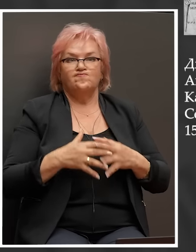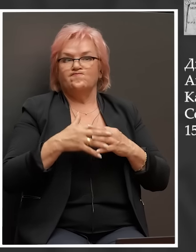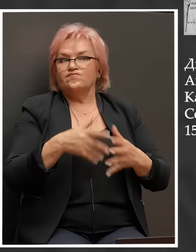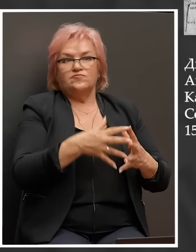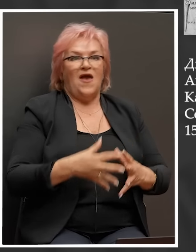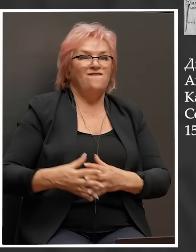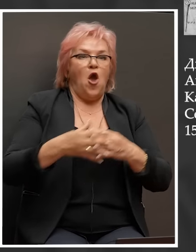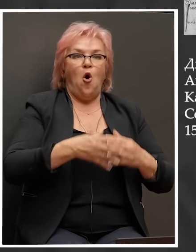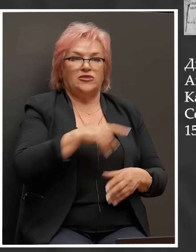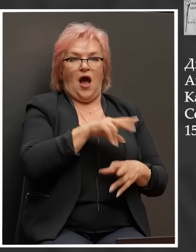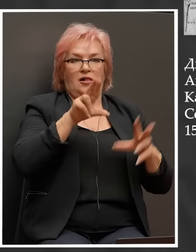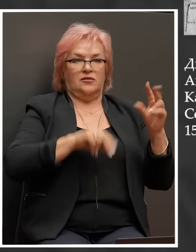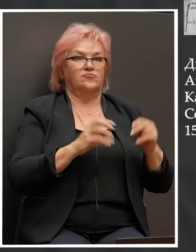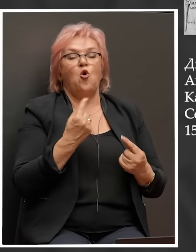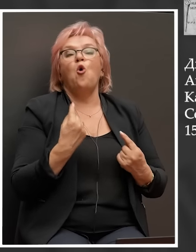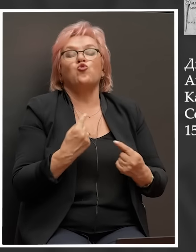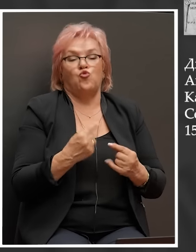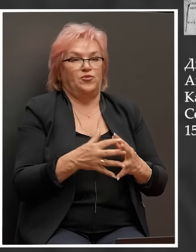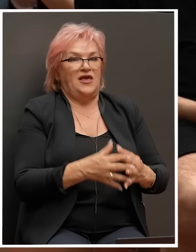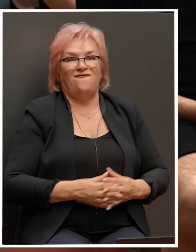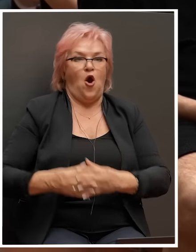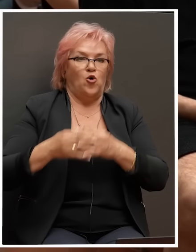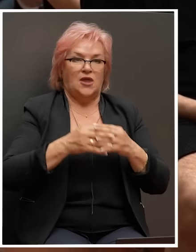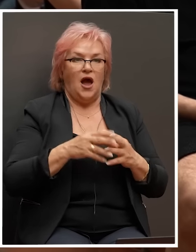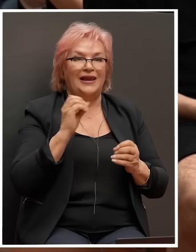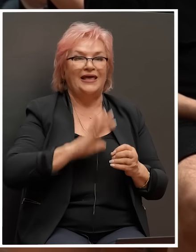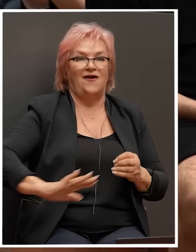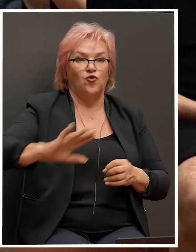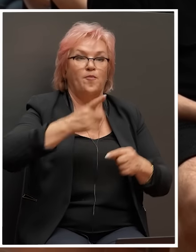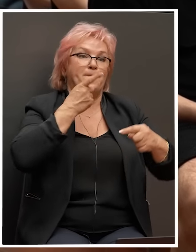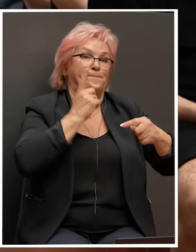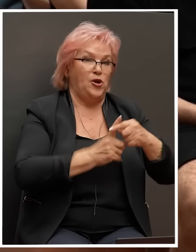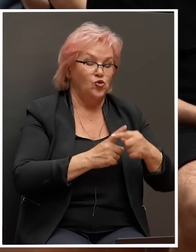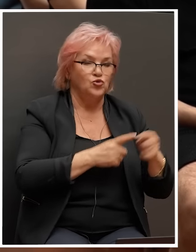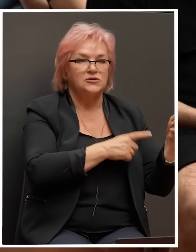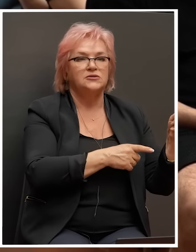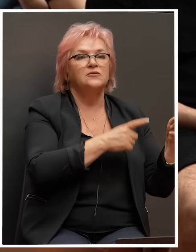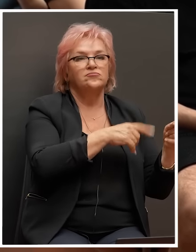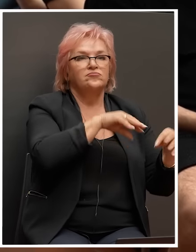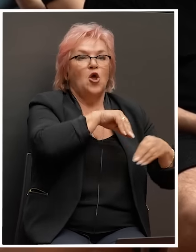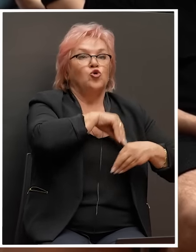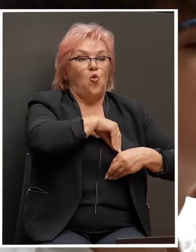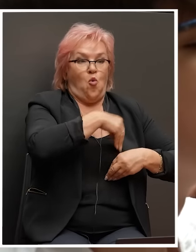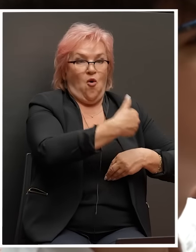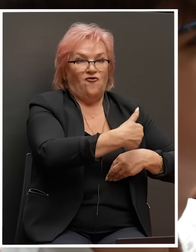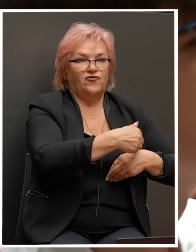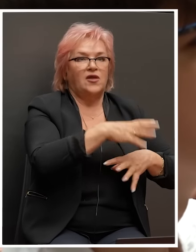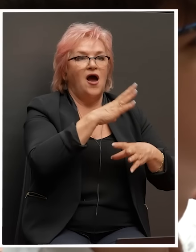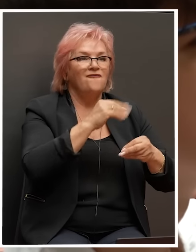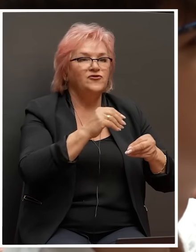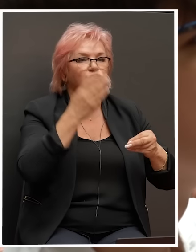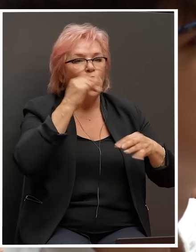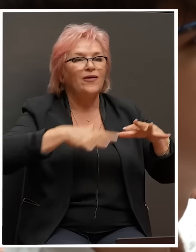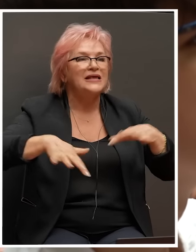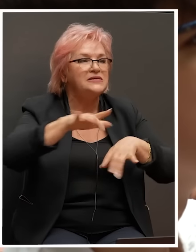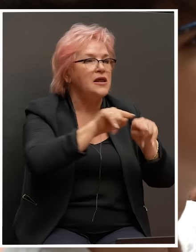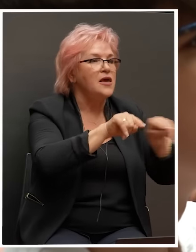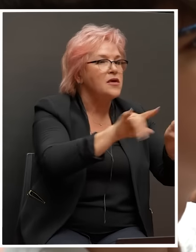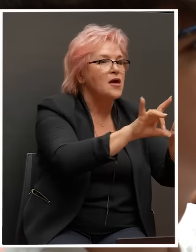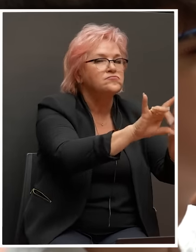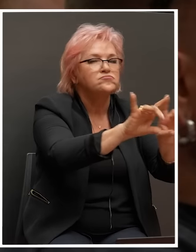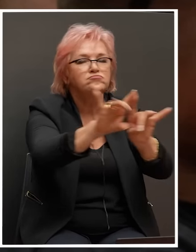крупнейших феодалов Европы. Помимо всего прочего, папы, поскольку они окормляют духовно все население Европы